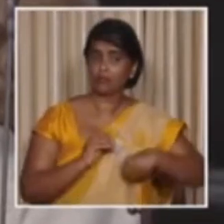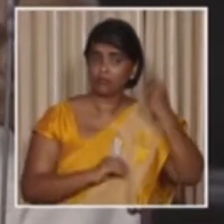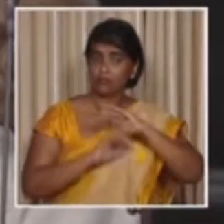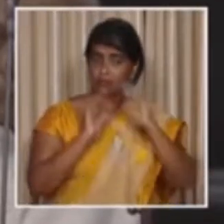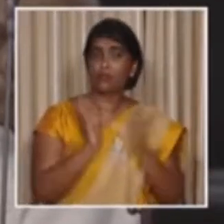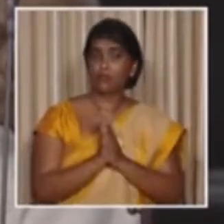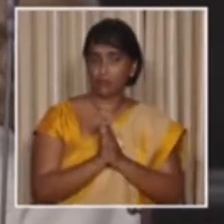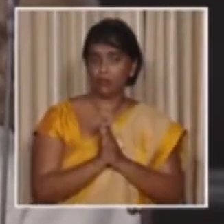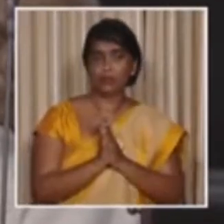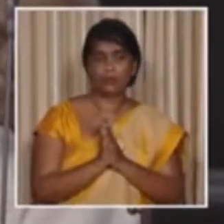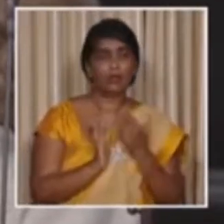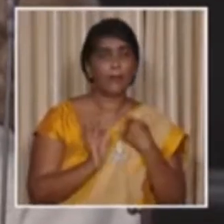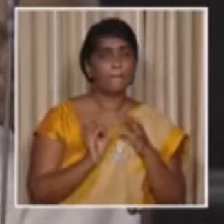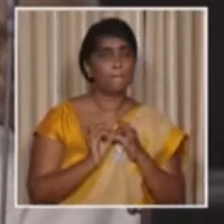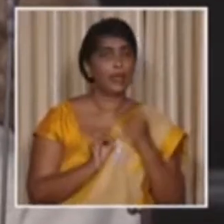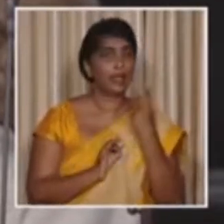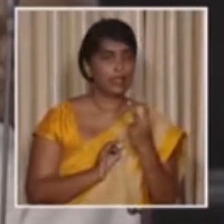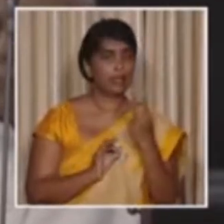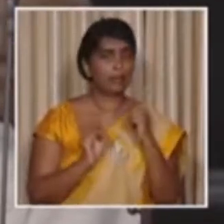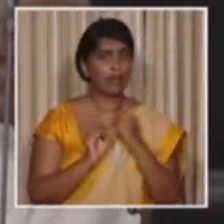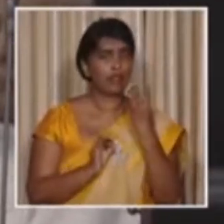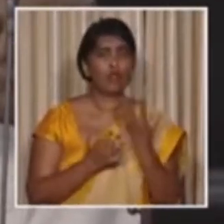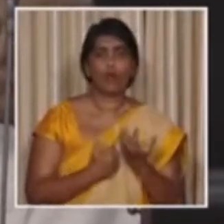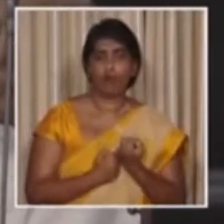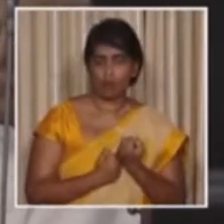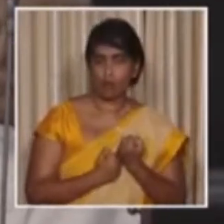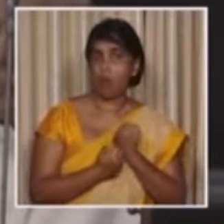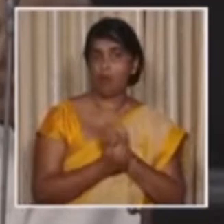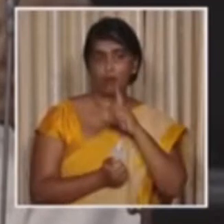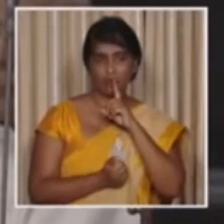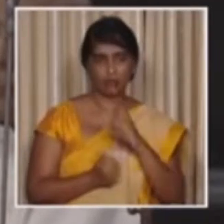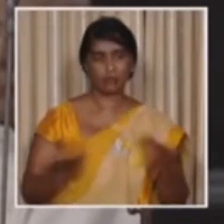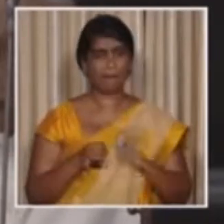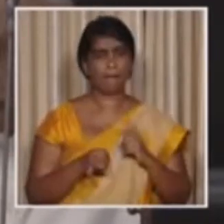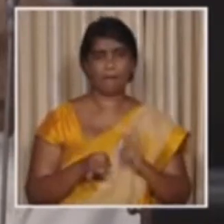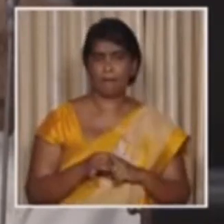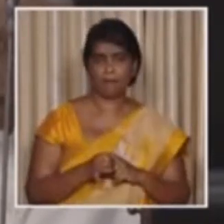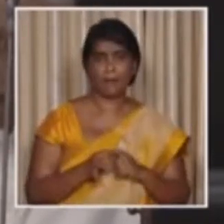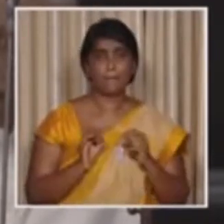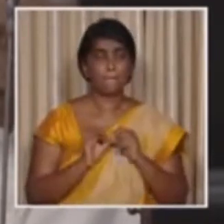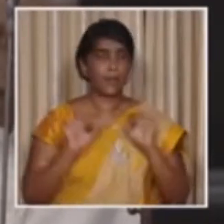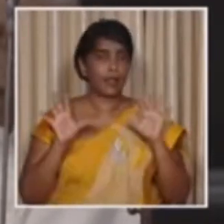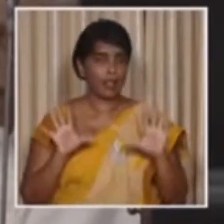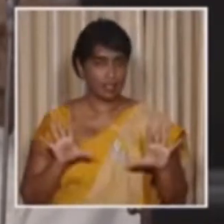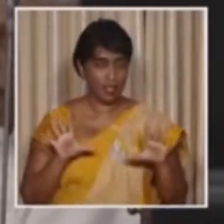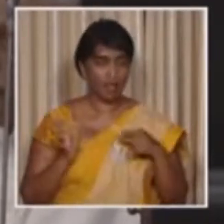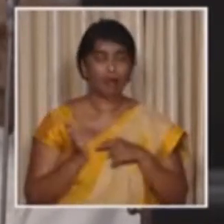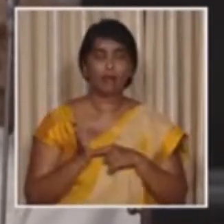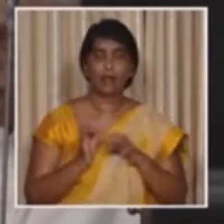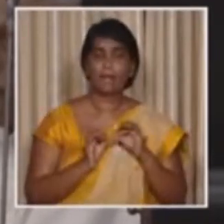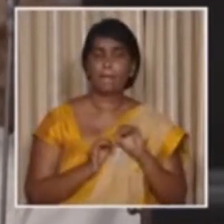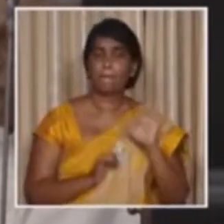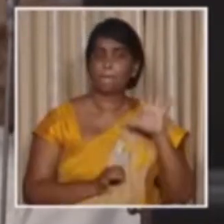ඔක්කොම එක කියනවා අපිට බිලියන 2ක්ද 3ක්ද වමනායි කියලා. මේ හරි ප්‍රශ්නයක් තියෙන්නේ. බිලියන 10ක් තියෙන තැන